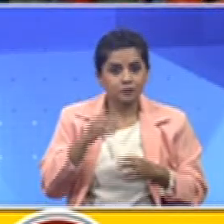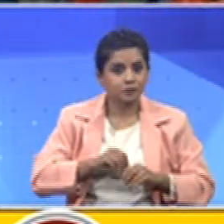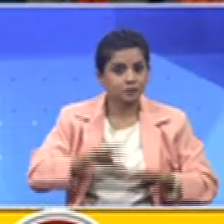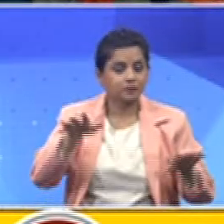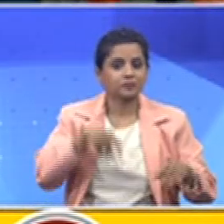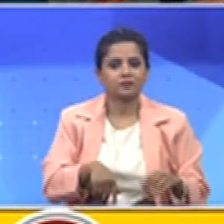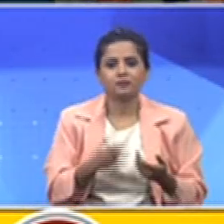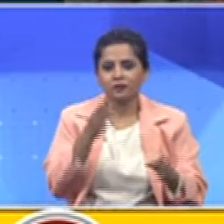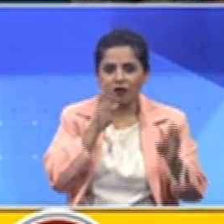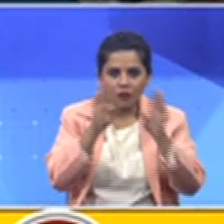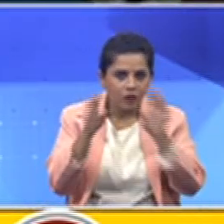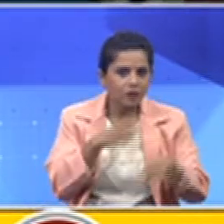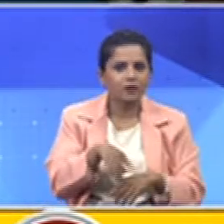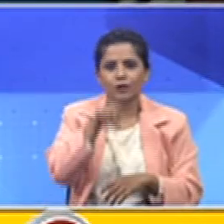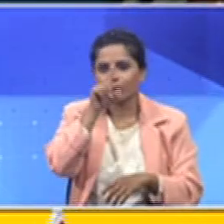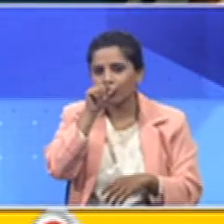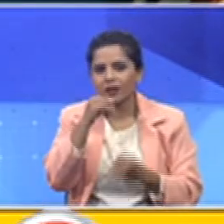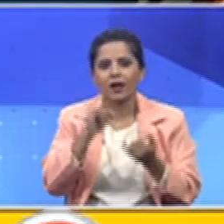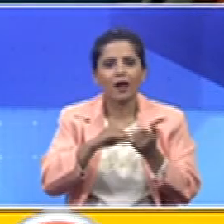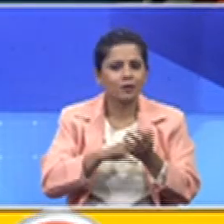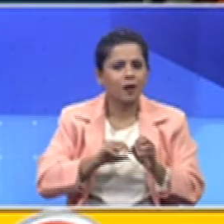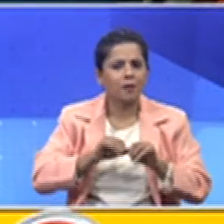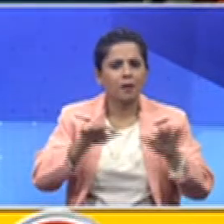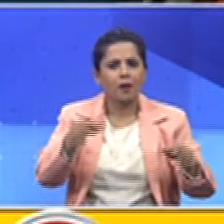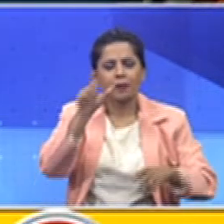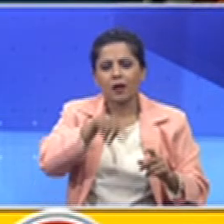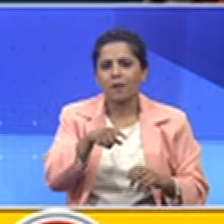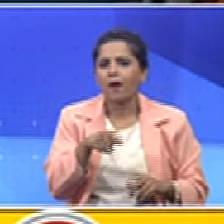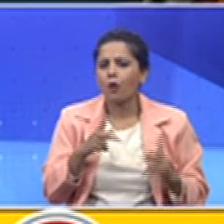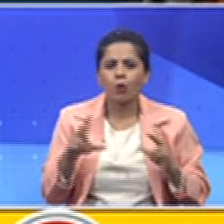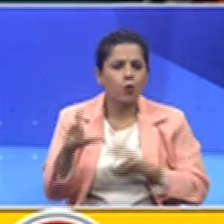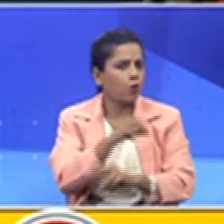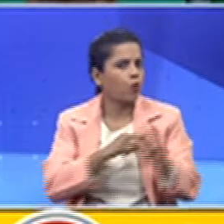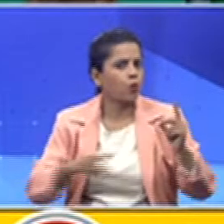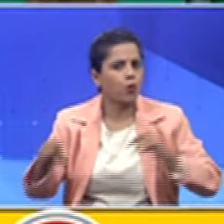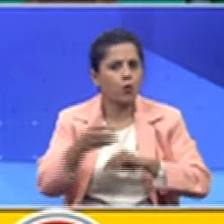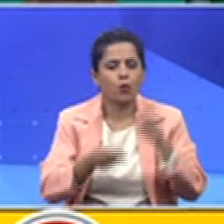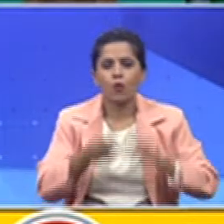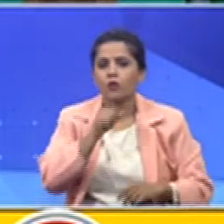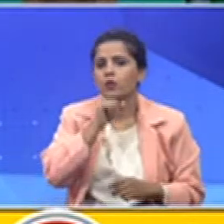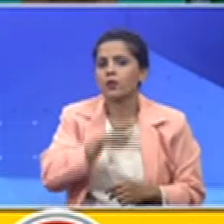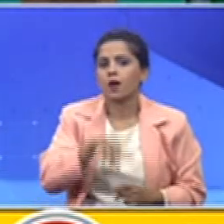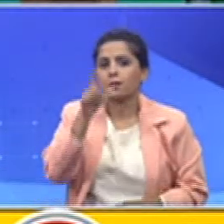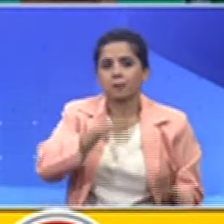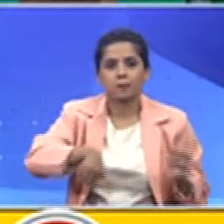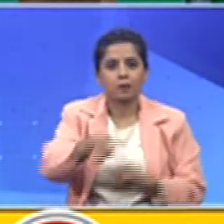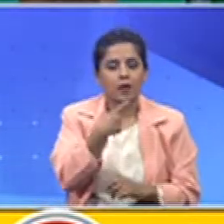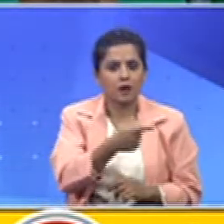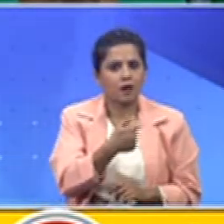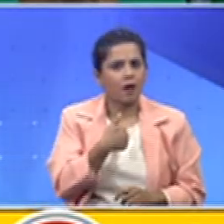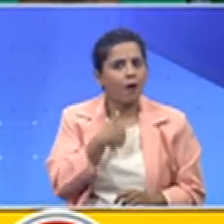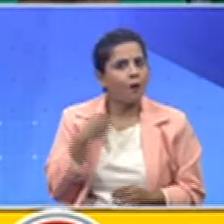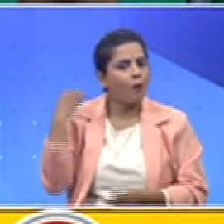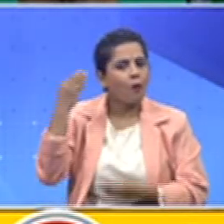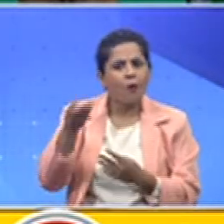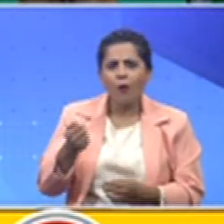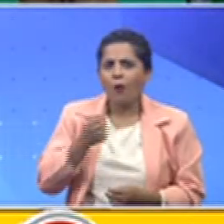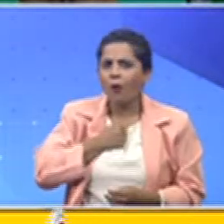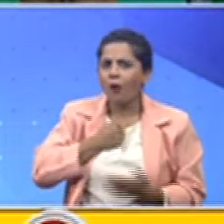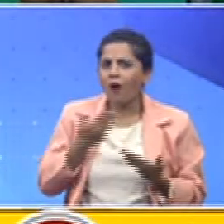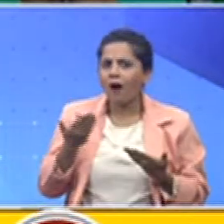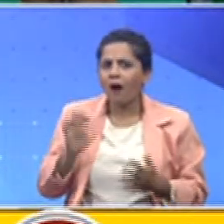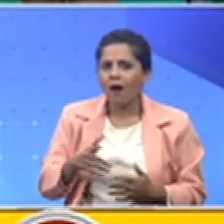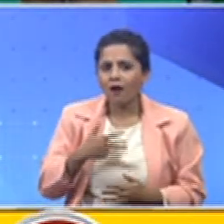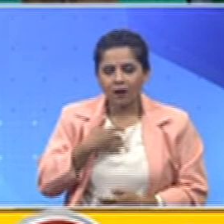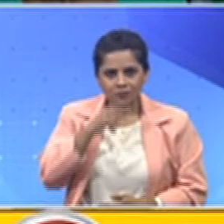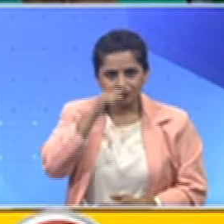सोशल मीडिया पर इन कलाकृतियों को लेकर खूब चर्चा हुई। युवाओं में अपनी विरासत के प्रति गर्व का